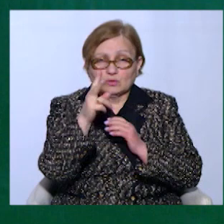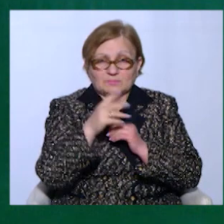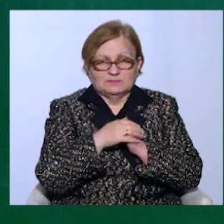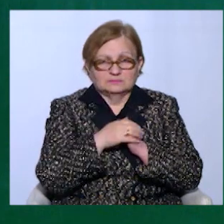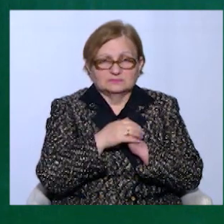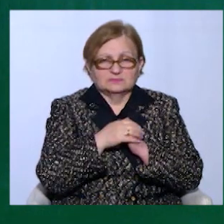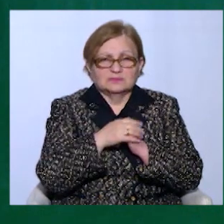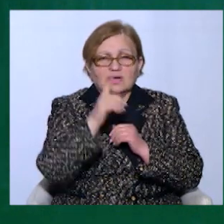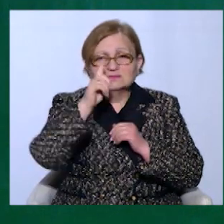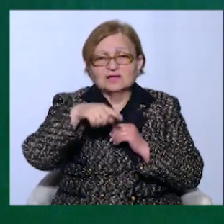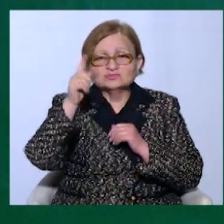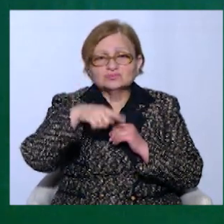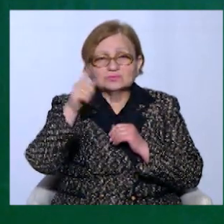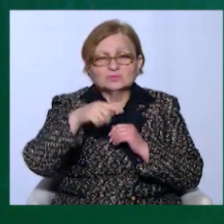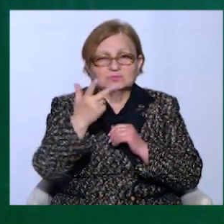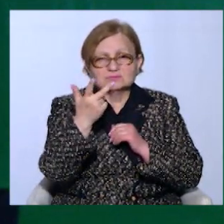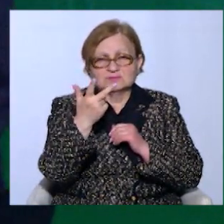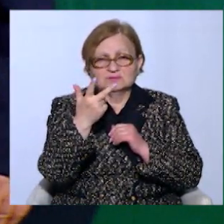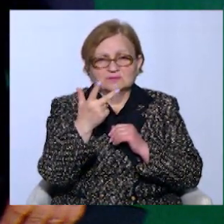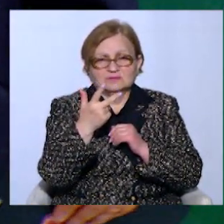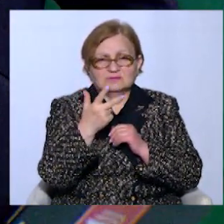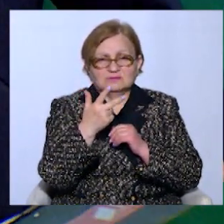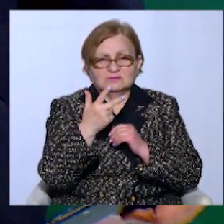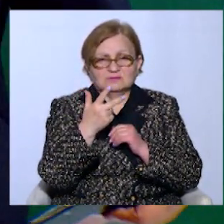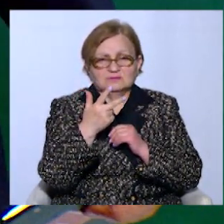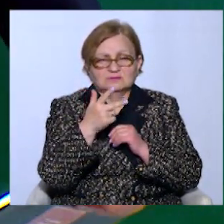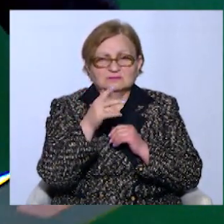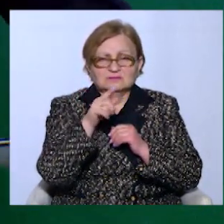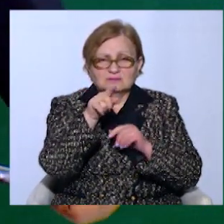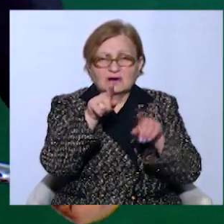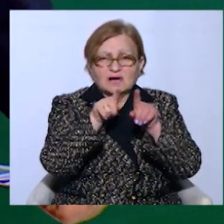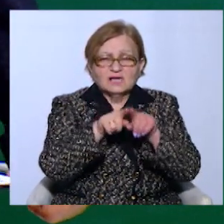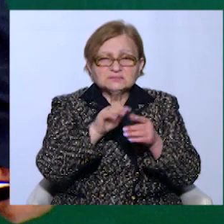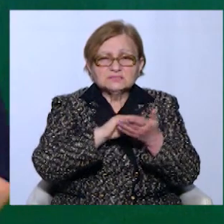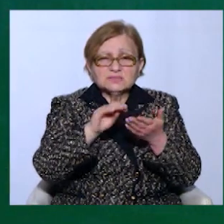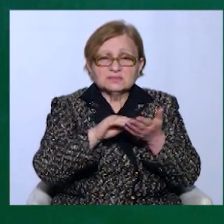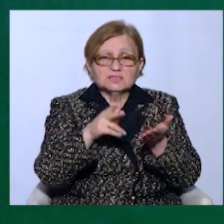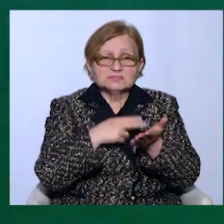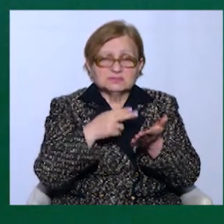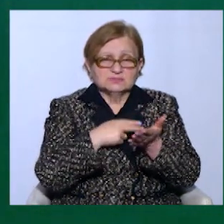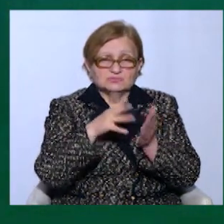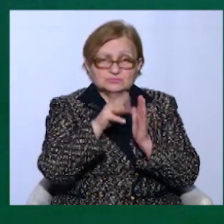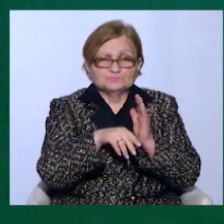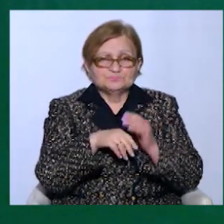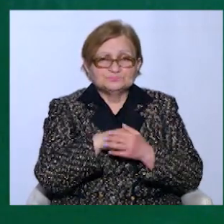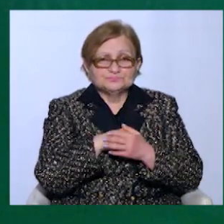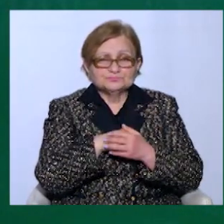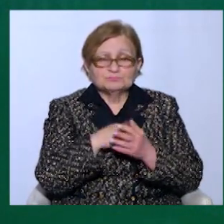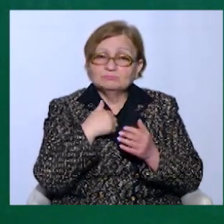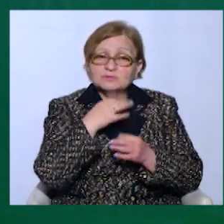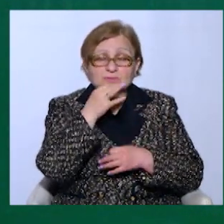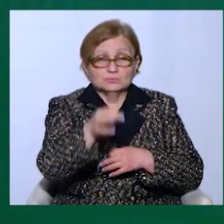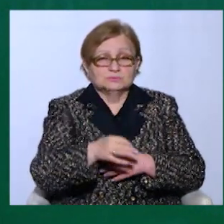დაშტრიხულია 3. მაგრამ აი ესე წერია თქვენს სახელმძღვანელოში. აკვე გეტყვით მე თქვენ,